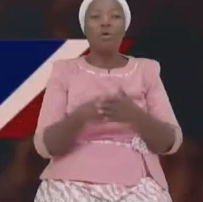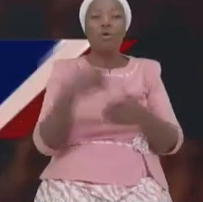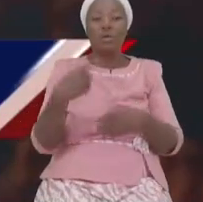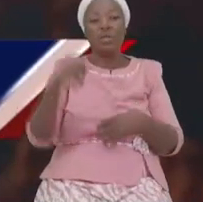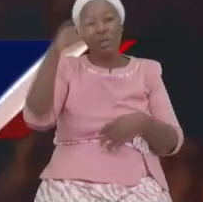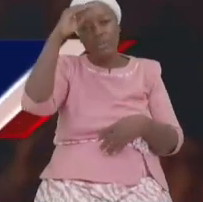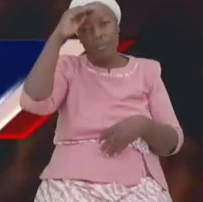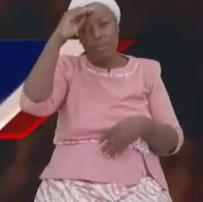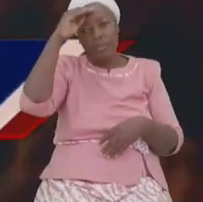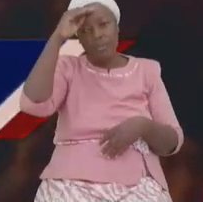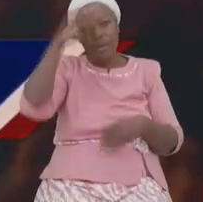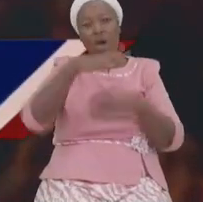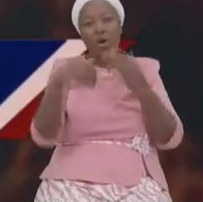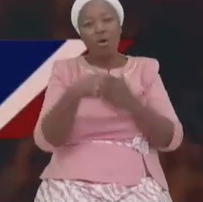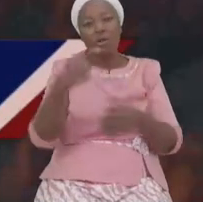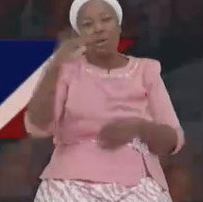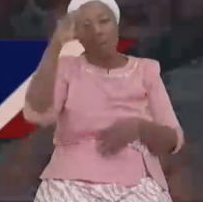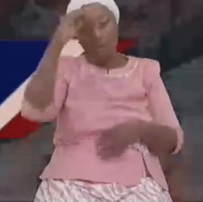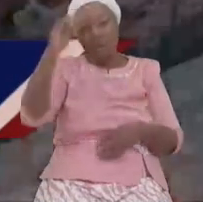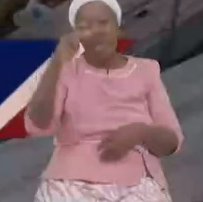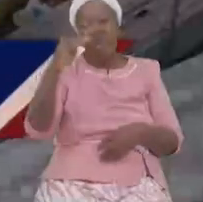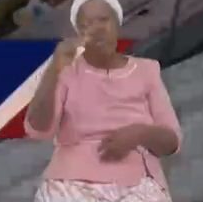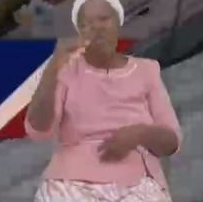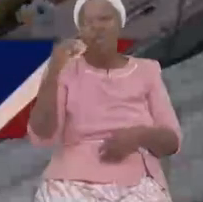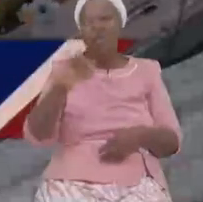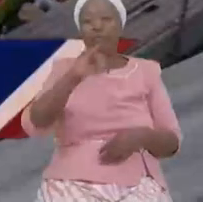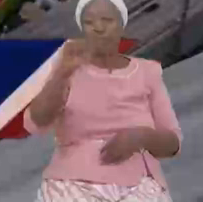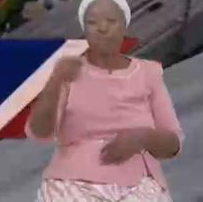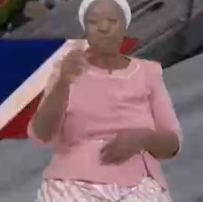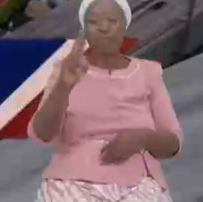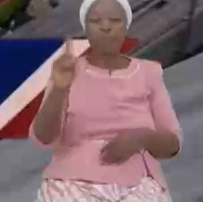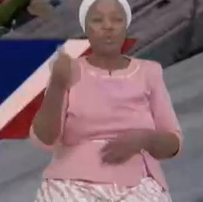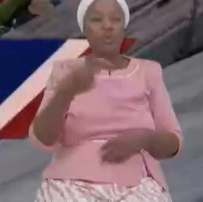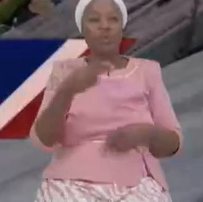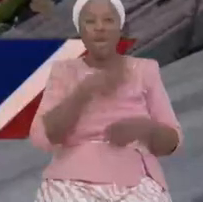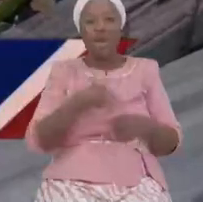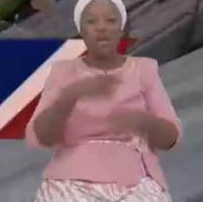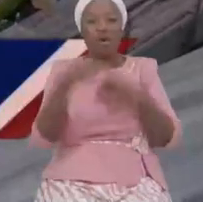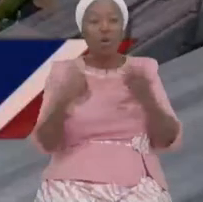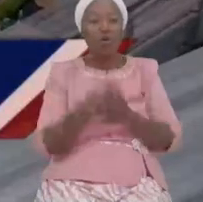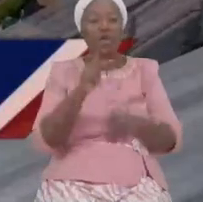et tous les habitants de Jérusalem, les sacrificateurs,